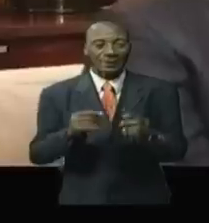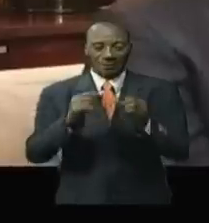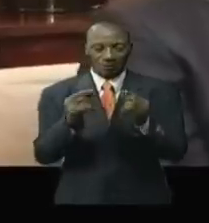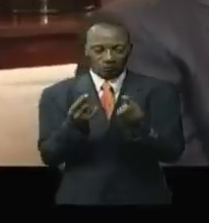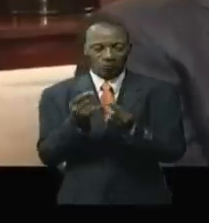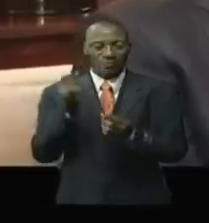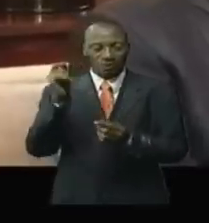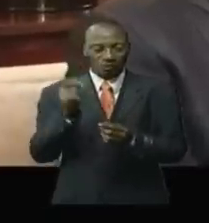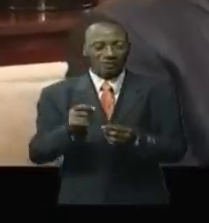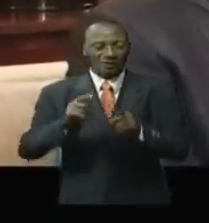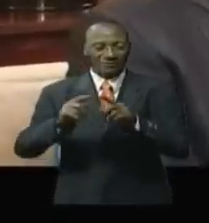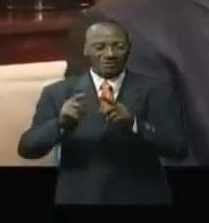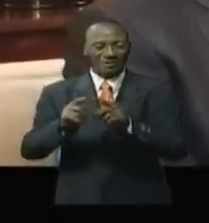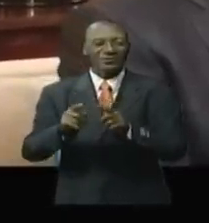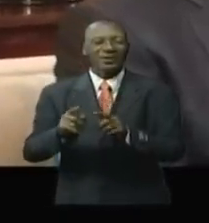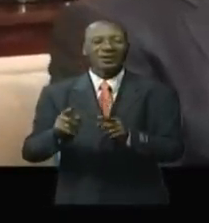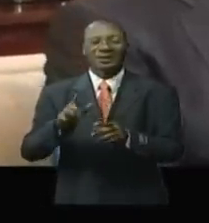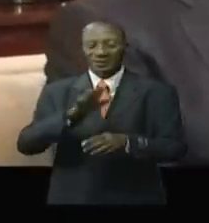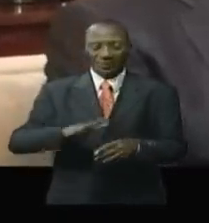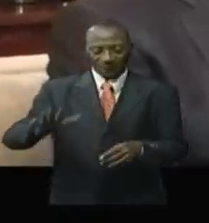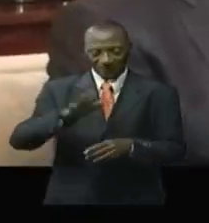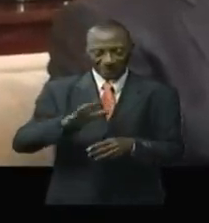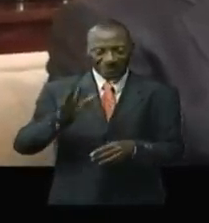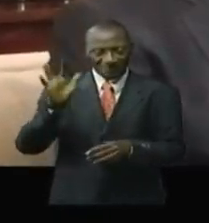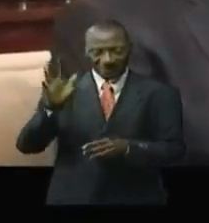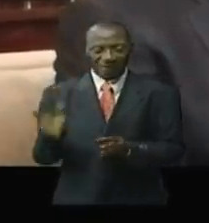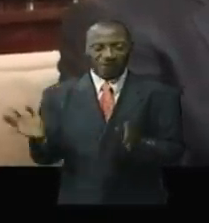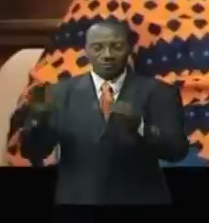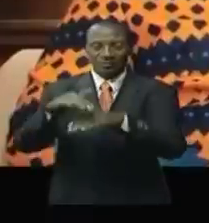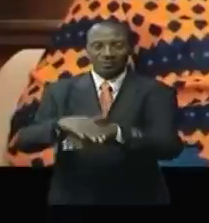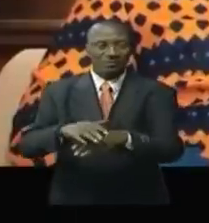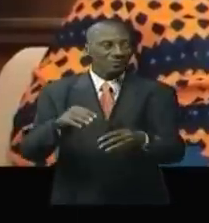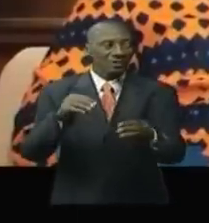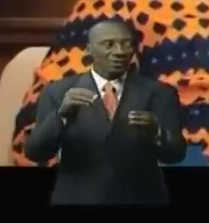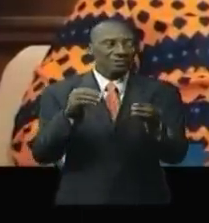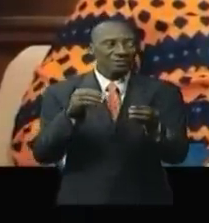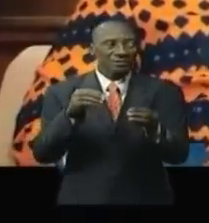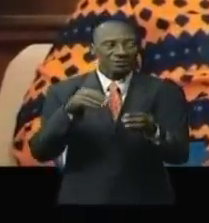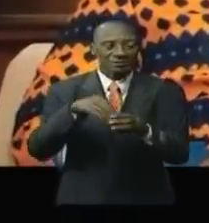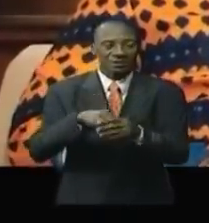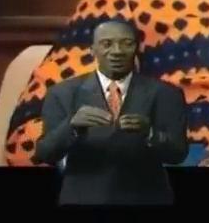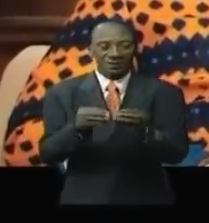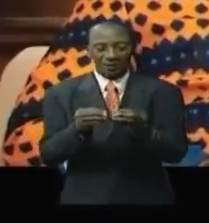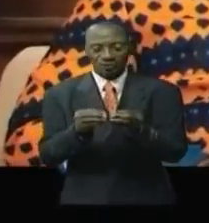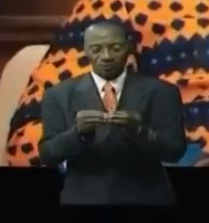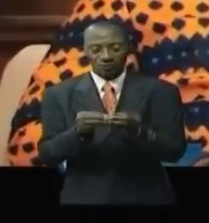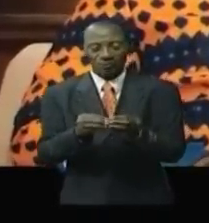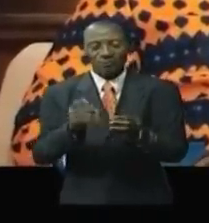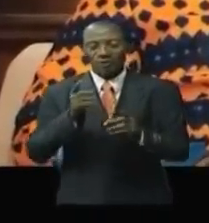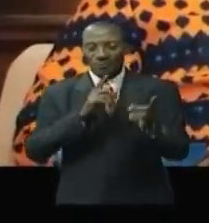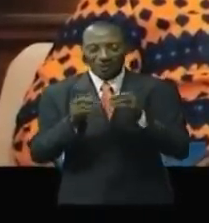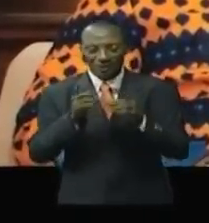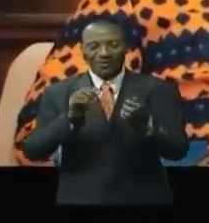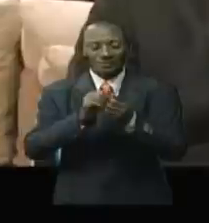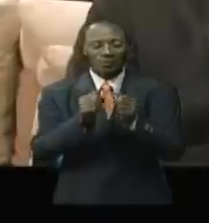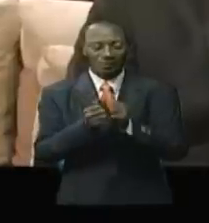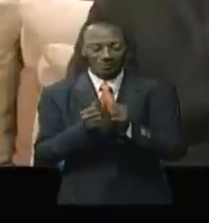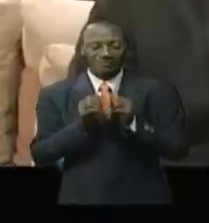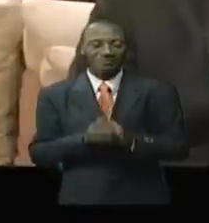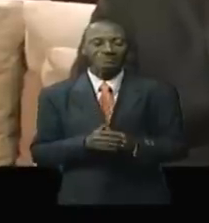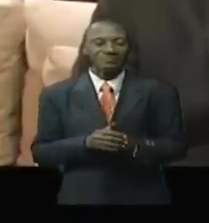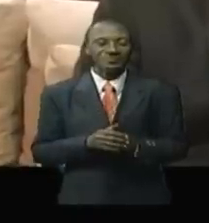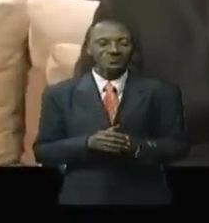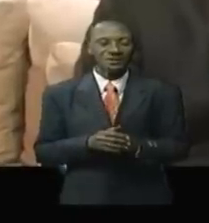sur la composition de cette force, son commandement et tous les autres aspects opérationnels. Ce lundi, le